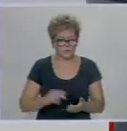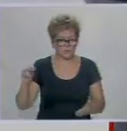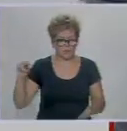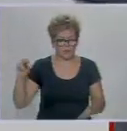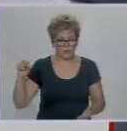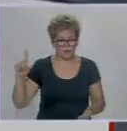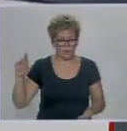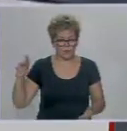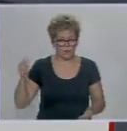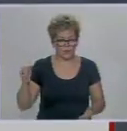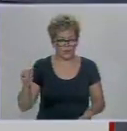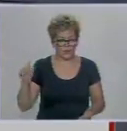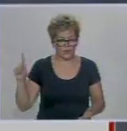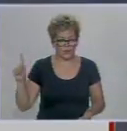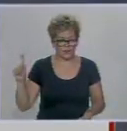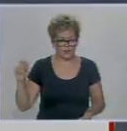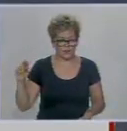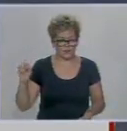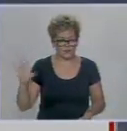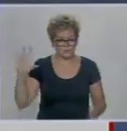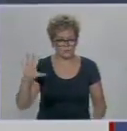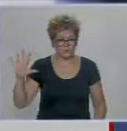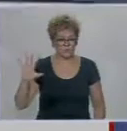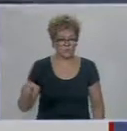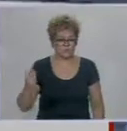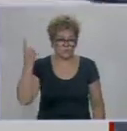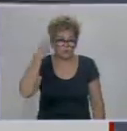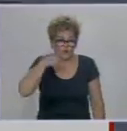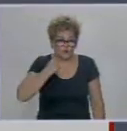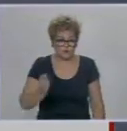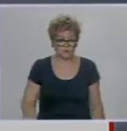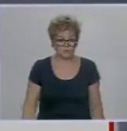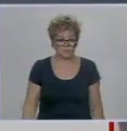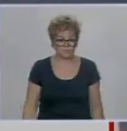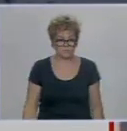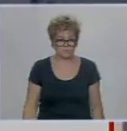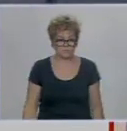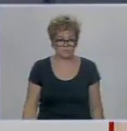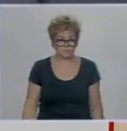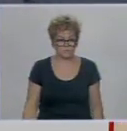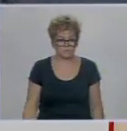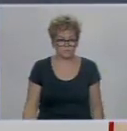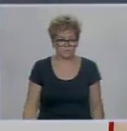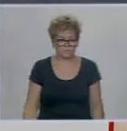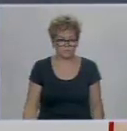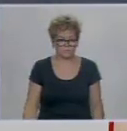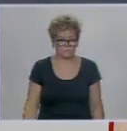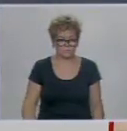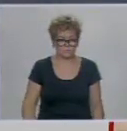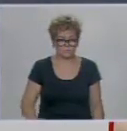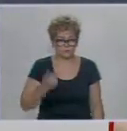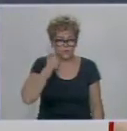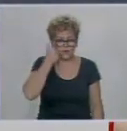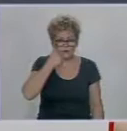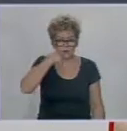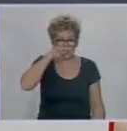5. Gradul 5 la ei ce înseamnă nu știm. Deci, nu mă... cât timp nu mai consumați apă? Păi